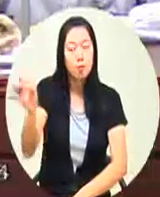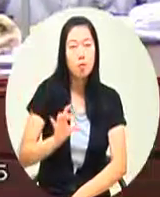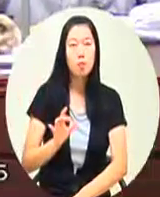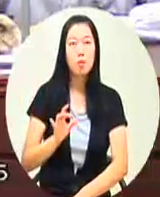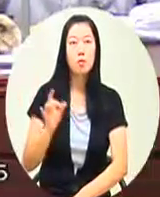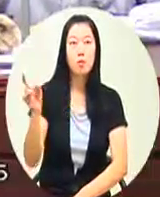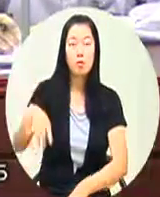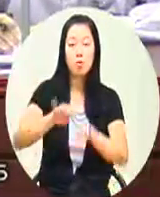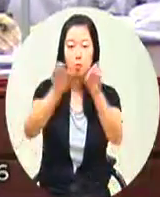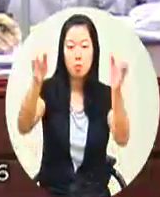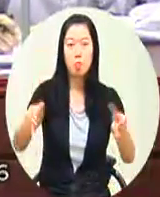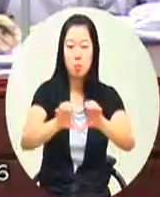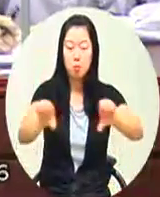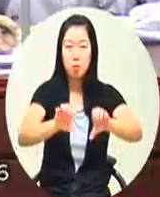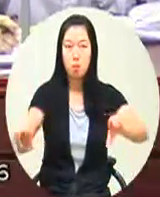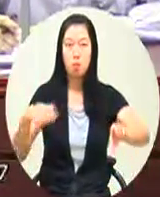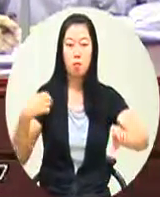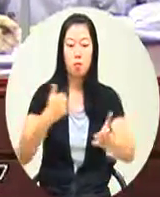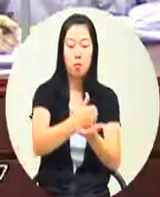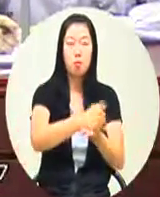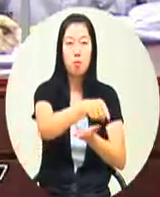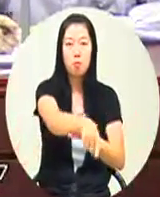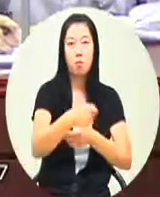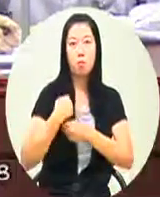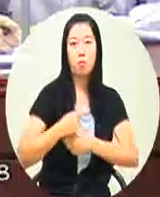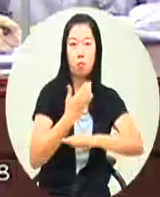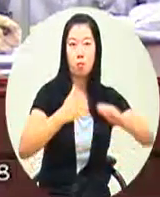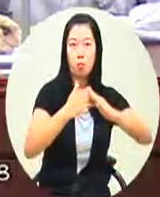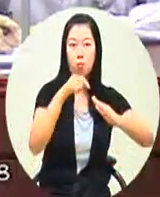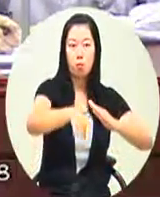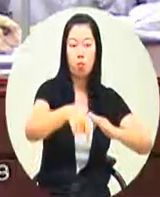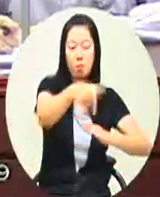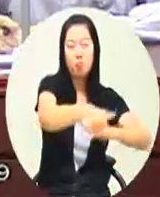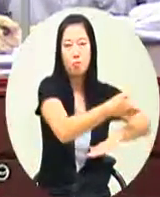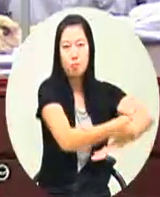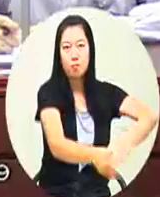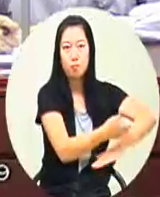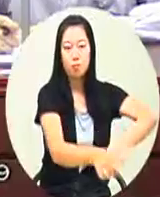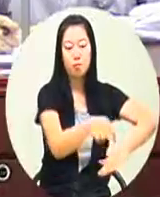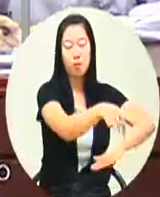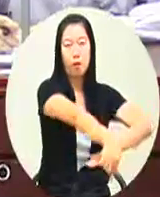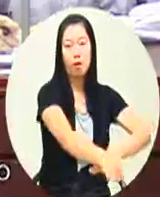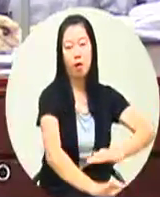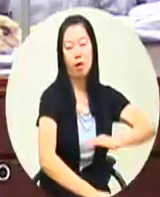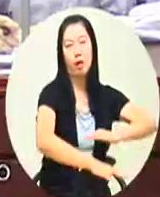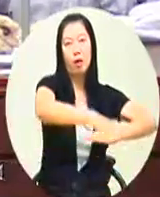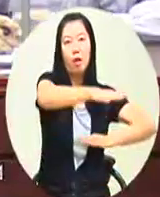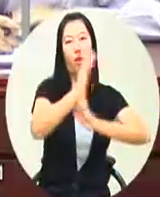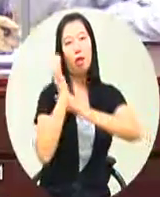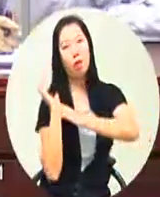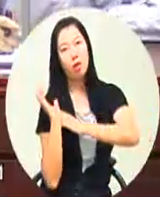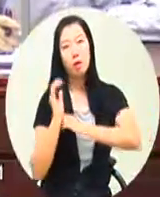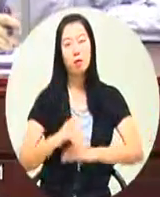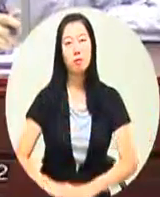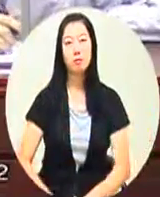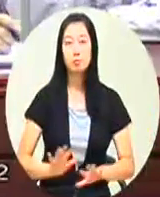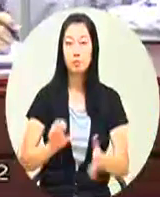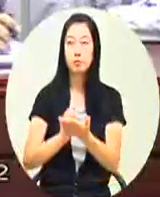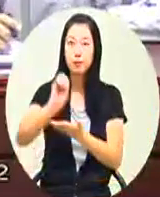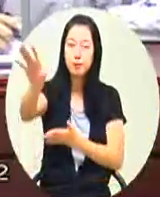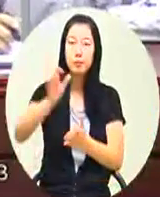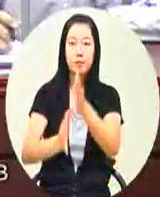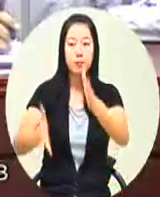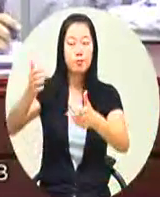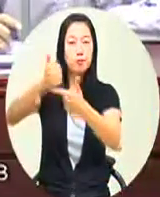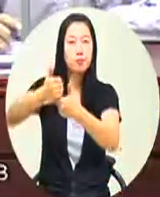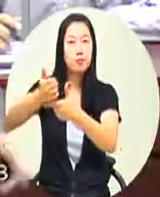涵式的把它导到军校路的话，军校路下游确实没有办法去负荷，所以我们现在就是已经报给营建署， 两个方